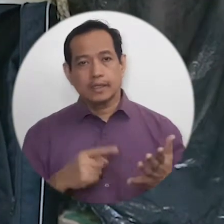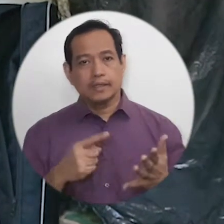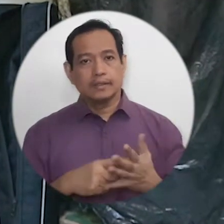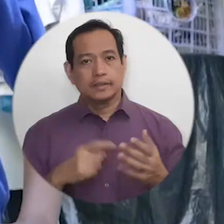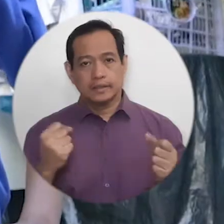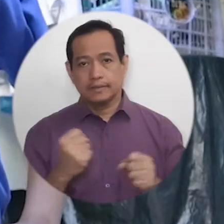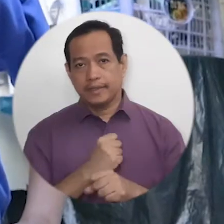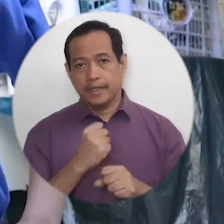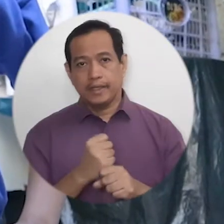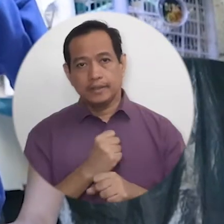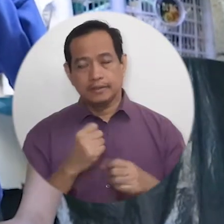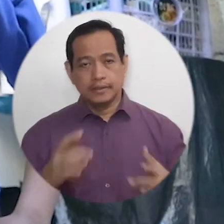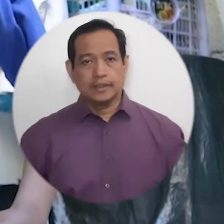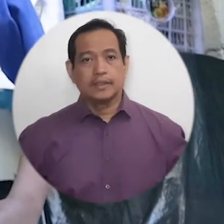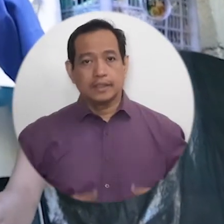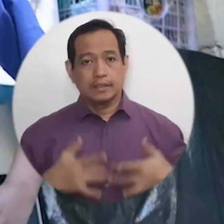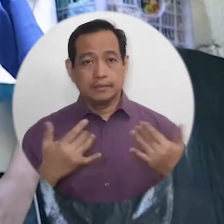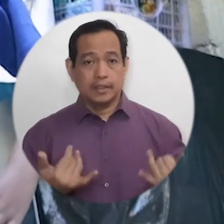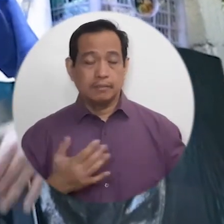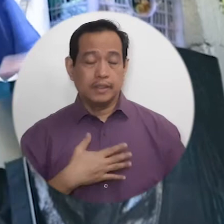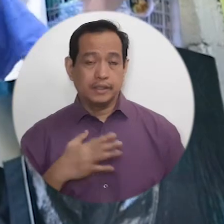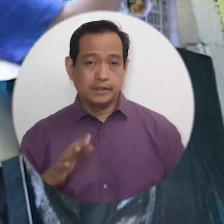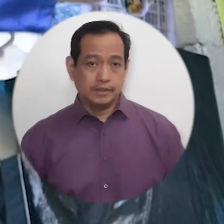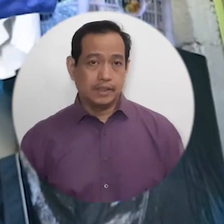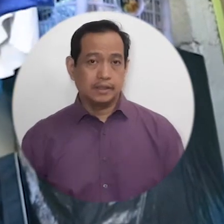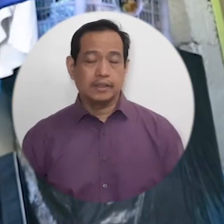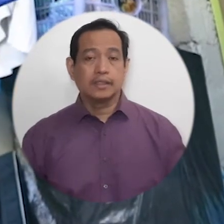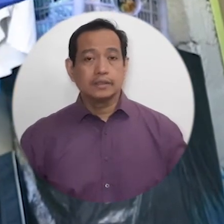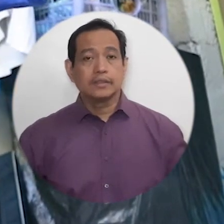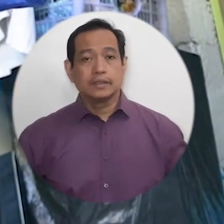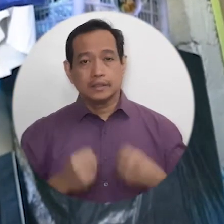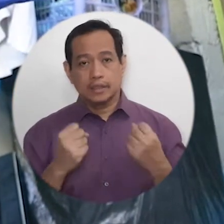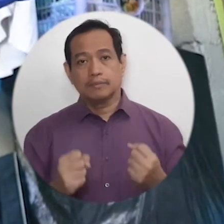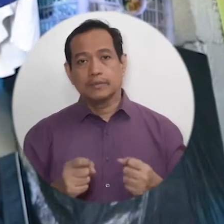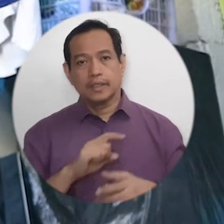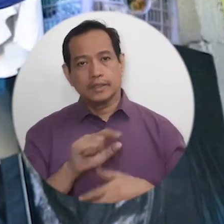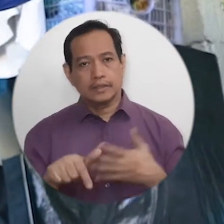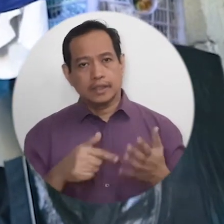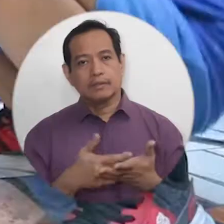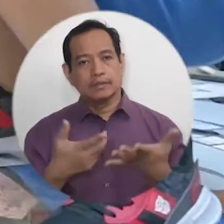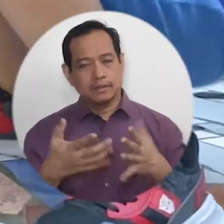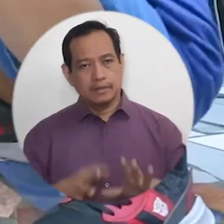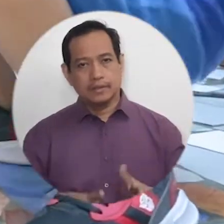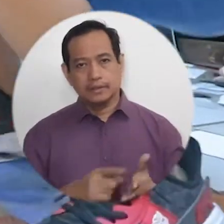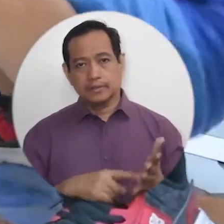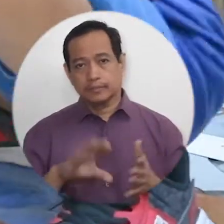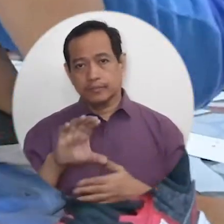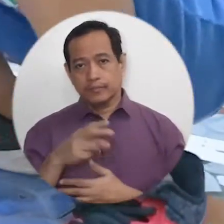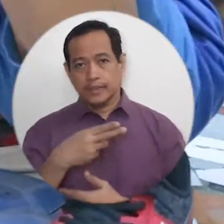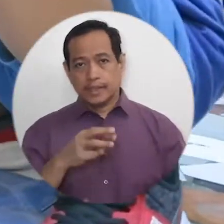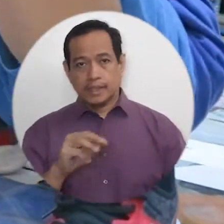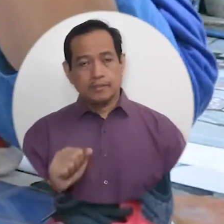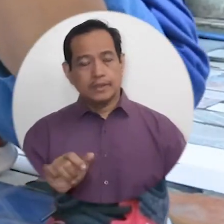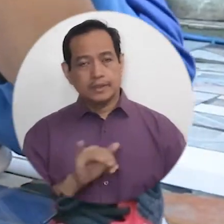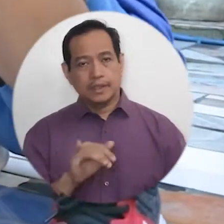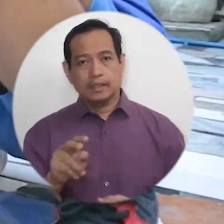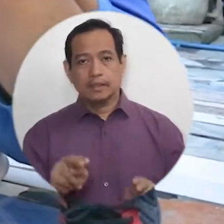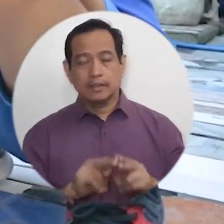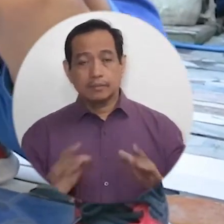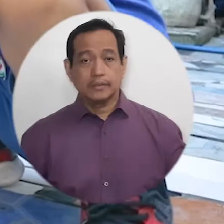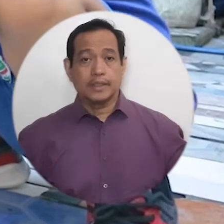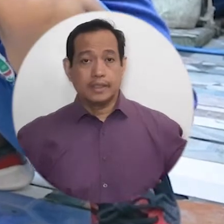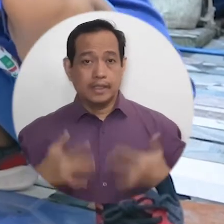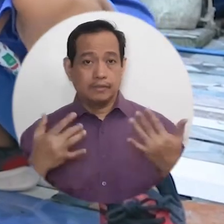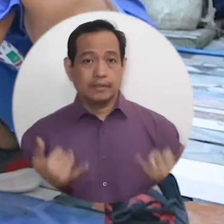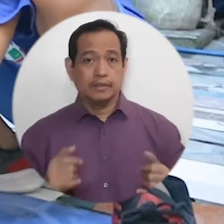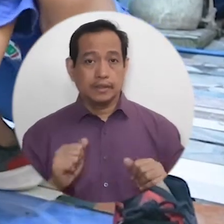ay naging chemo survivor na po siya at nakagraduate na rin po siya sa pagkikimo. Ngayon po ay parang normal na yung buhay niya, nagagawa na